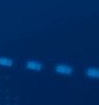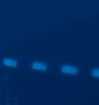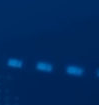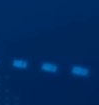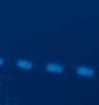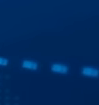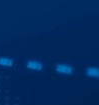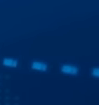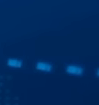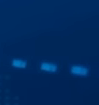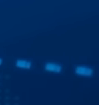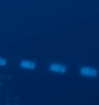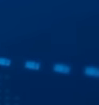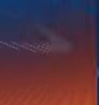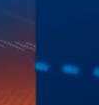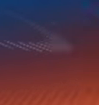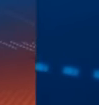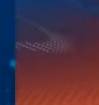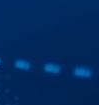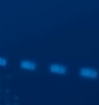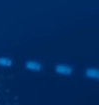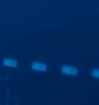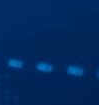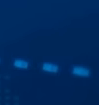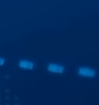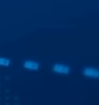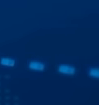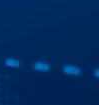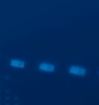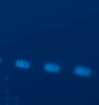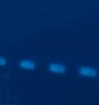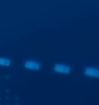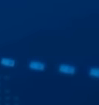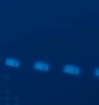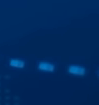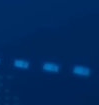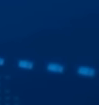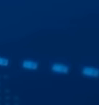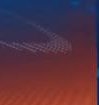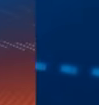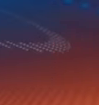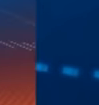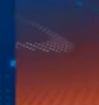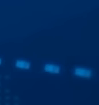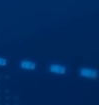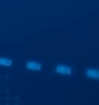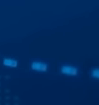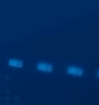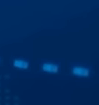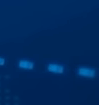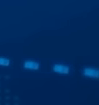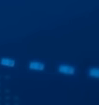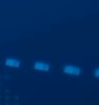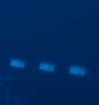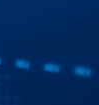Доллар США 368 тенге 54 тиена. Евро 418 тенге 44 тиена.